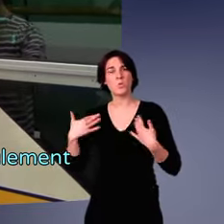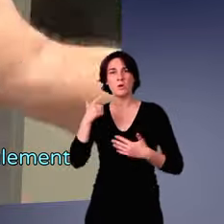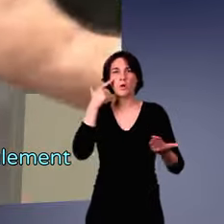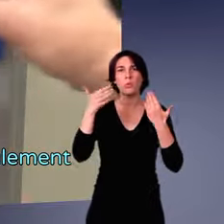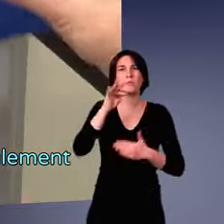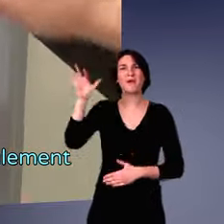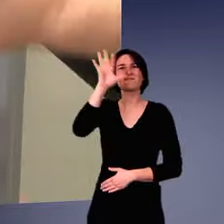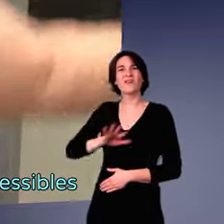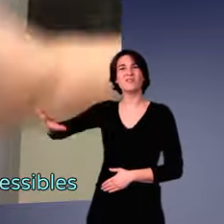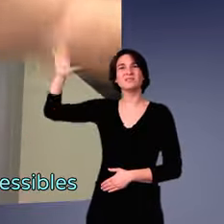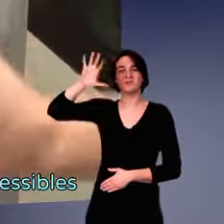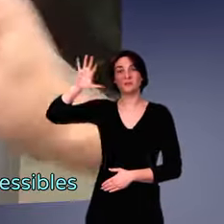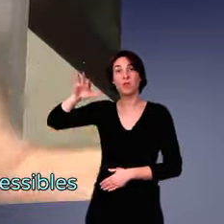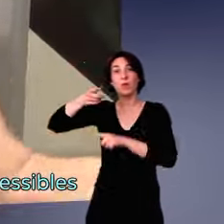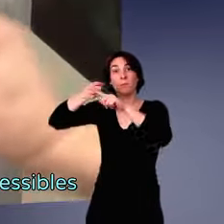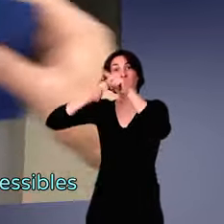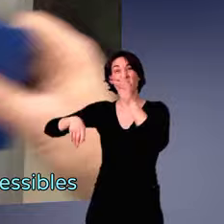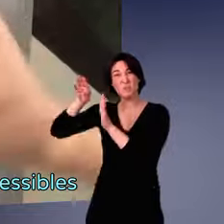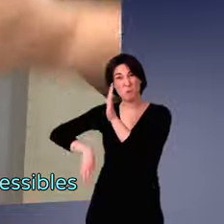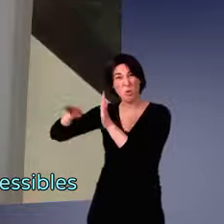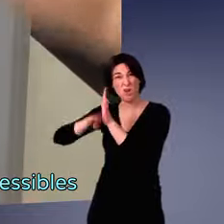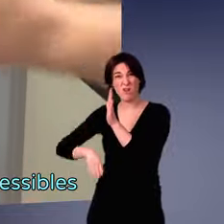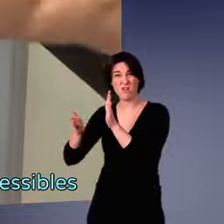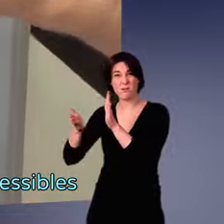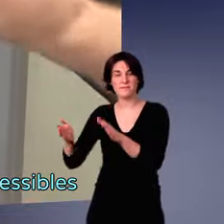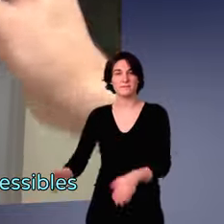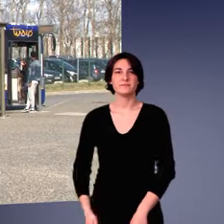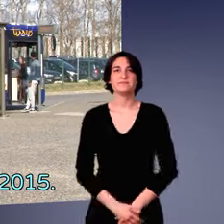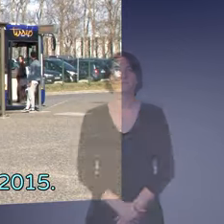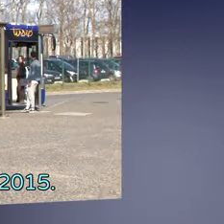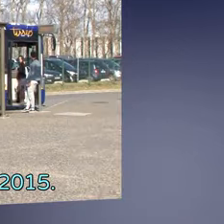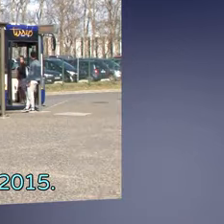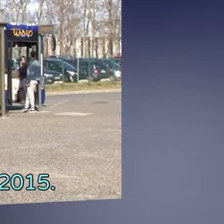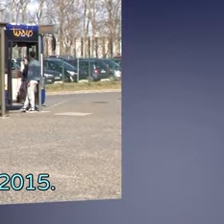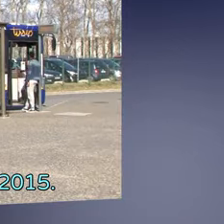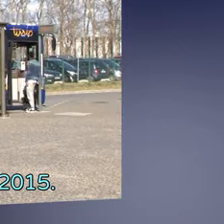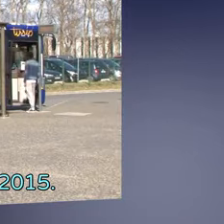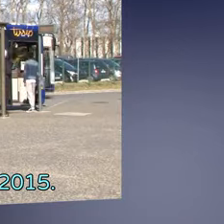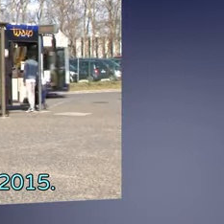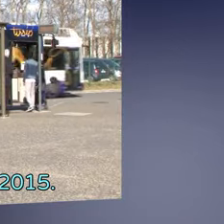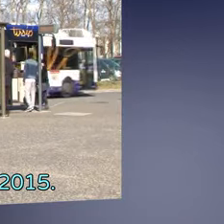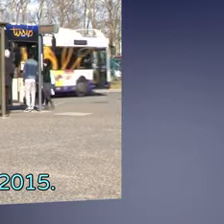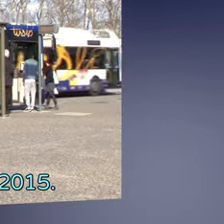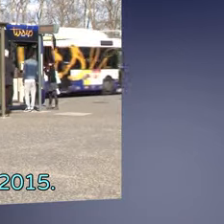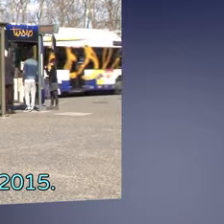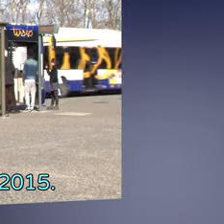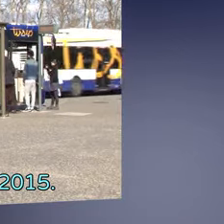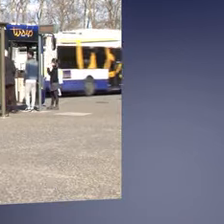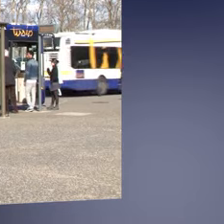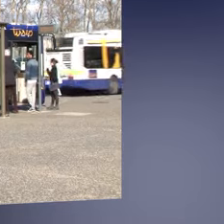niveau national l'objectif de 100 % de bus accessible est planifié par TCO pour